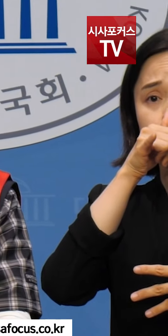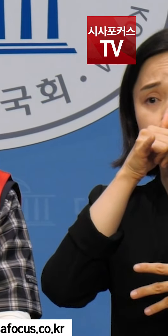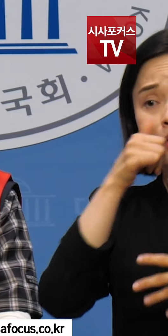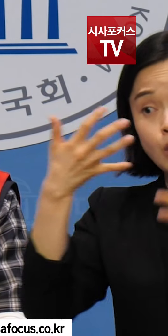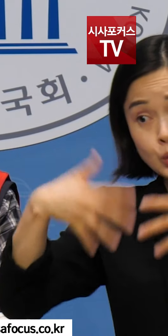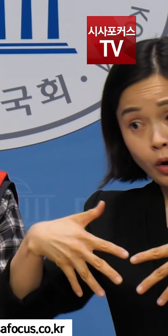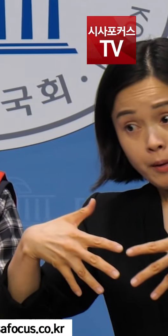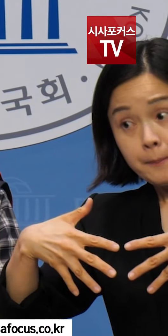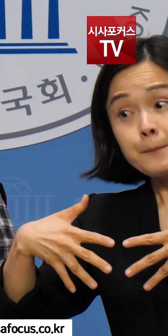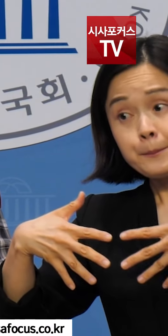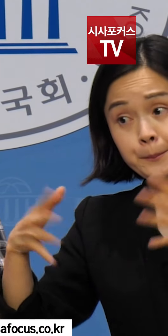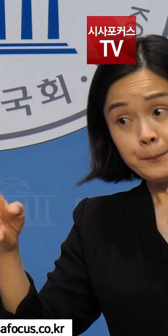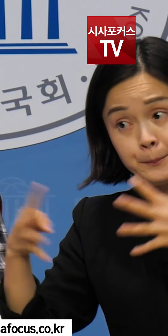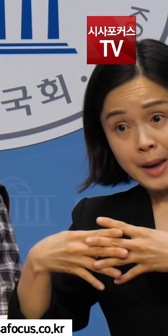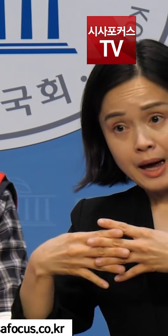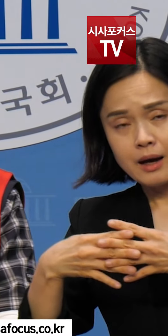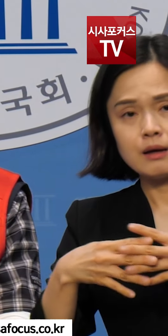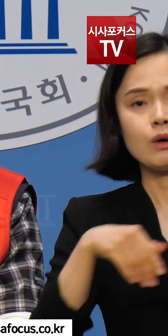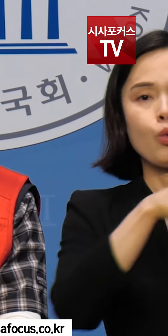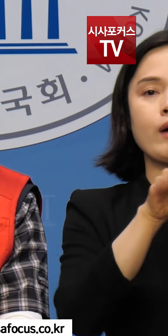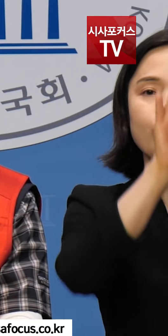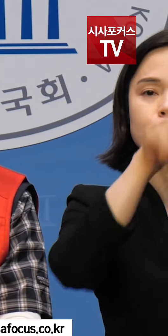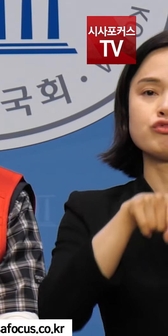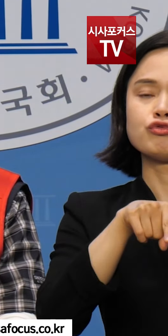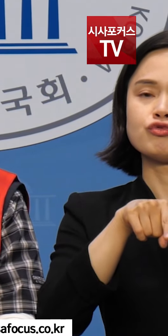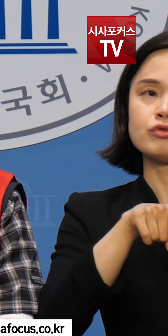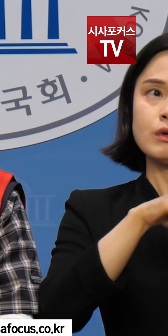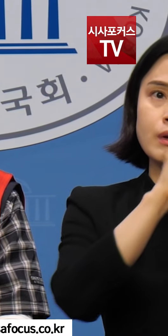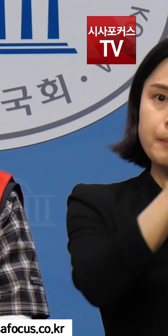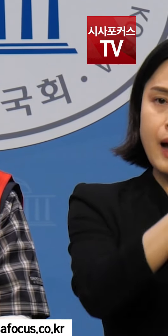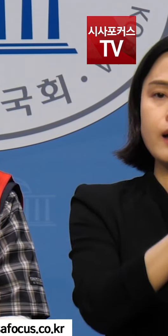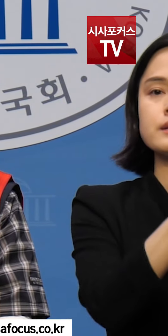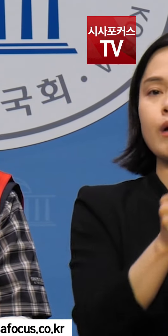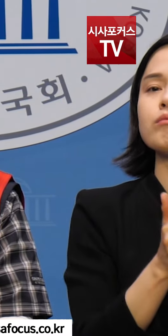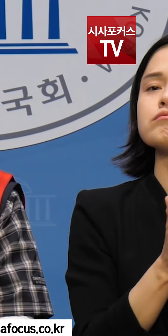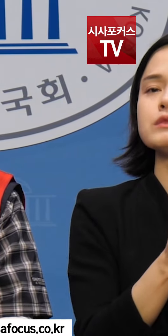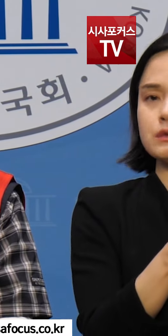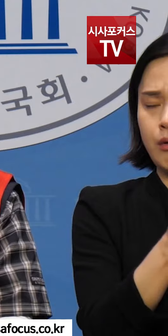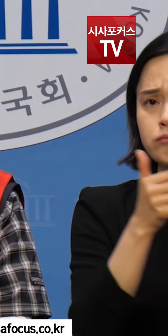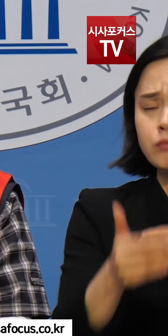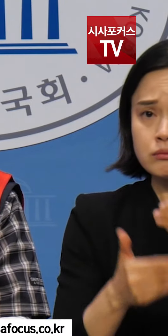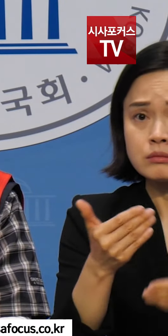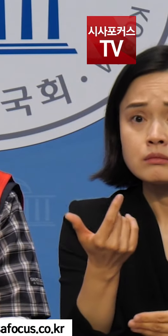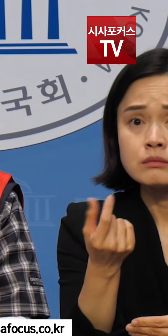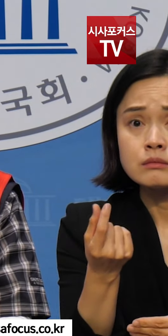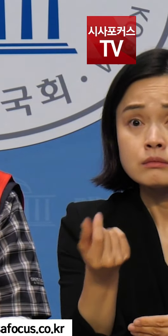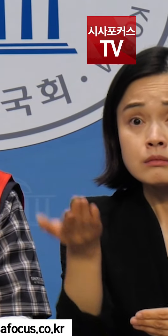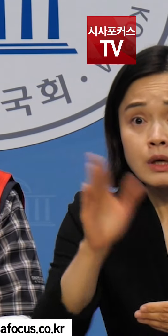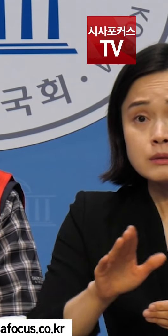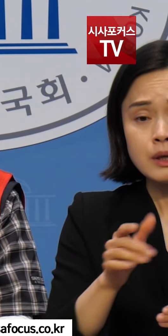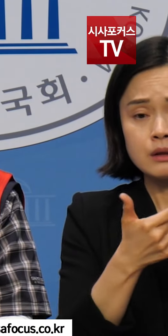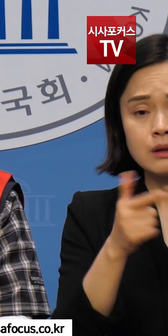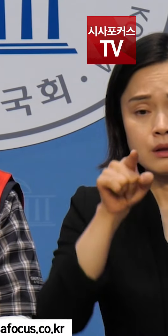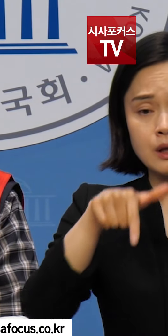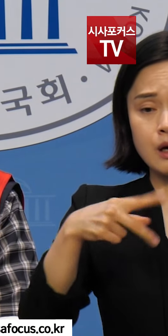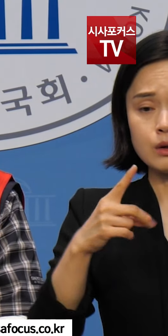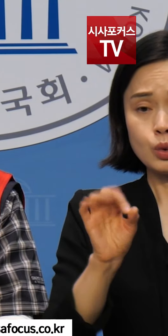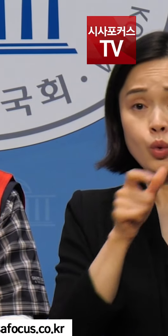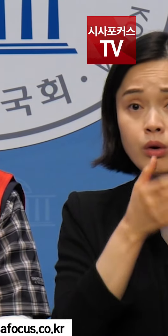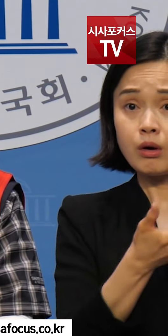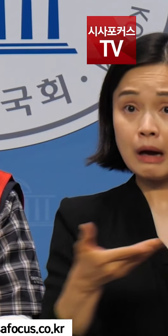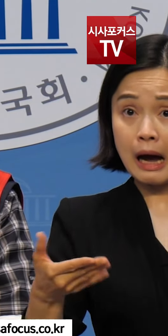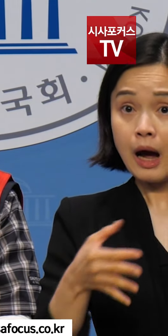환경부에서 사업을 추진해 왔습니다. 그러나 낙동강역 지수원 다변화를 위한